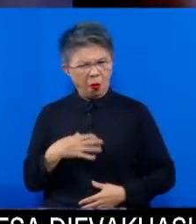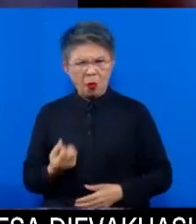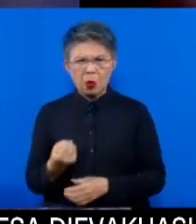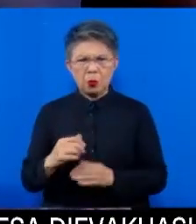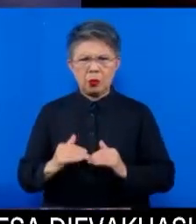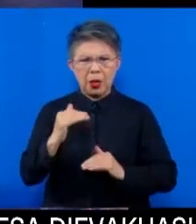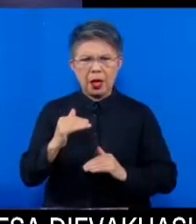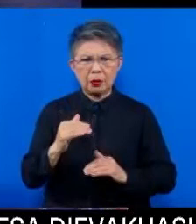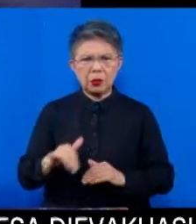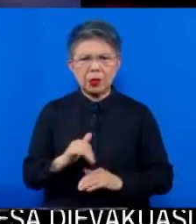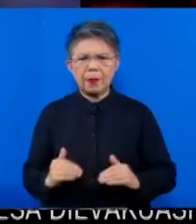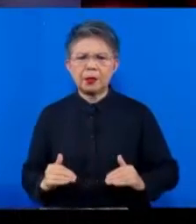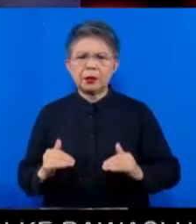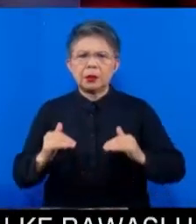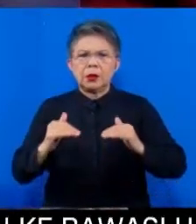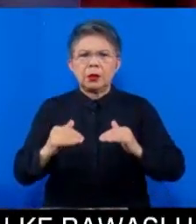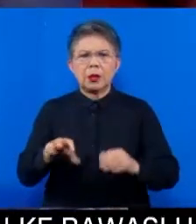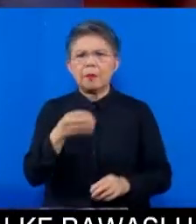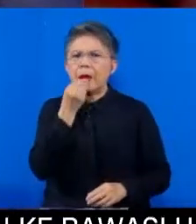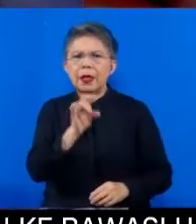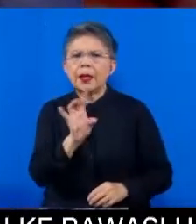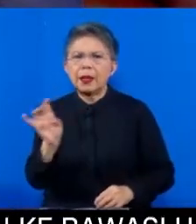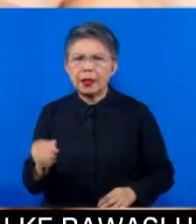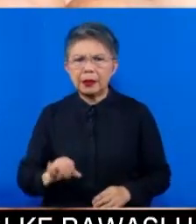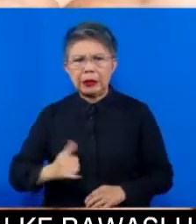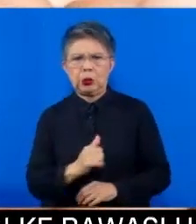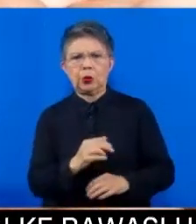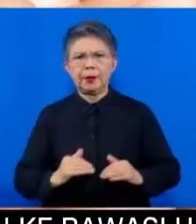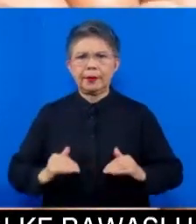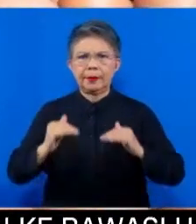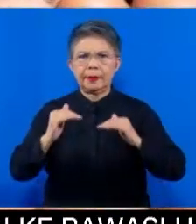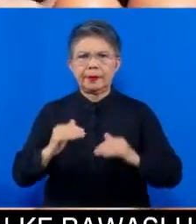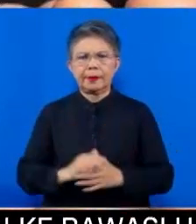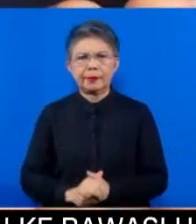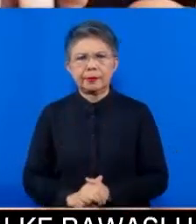ayam bersamaan dengan naiknya komoditas lain.